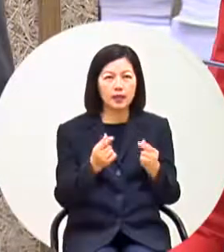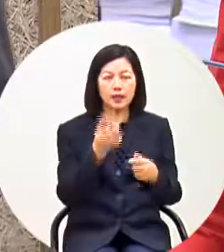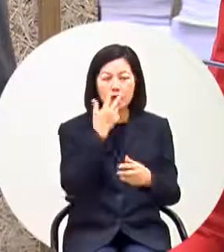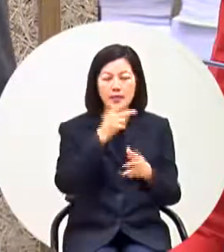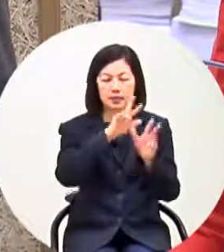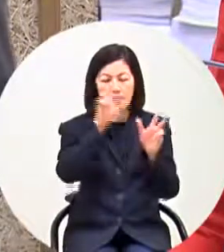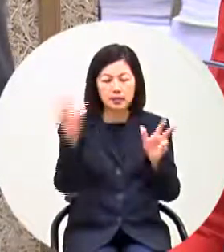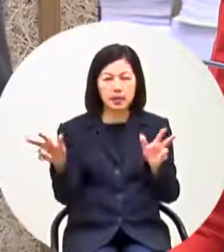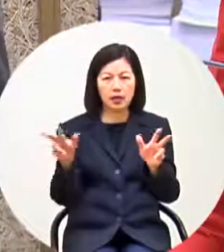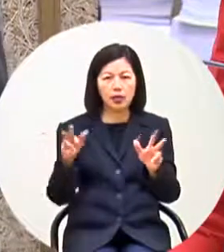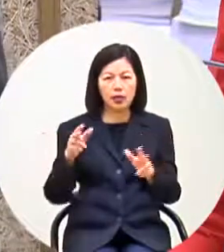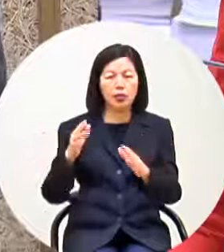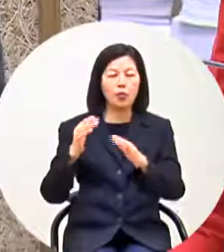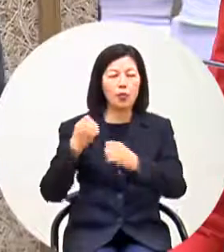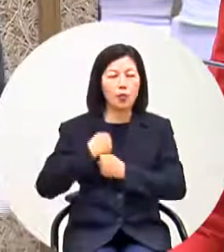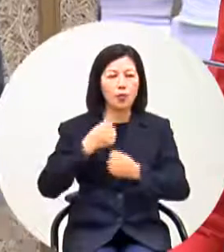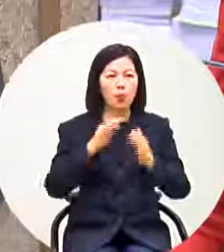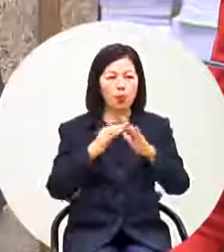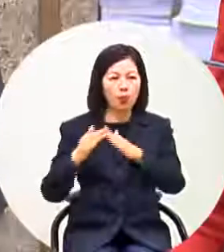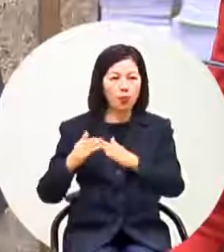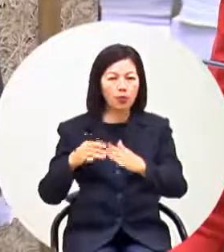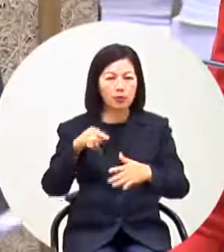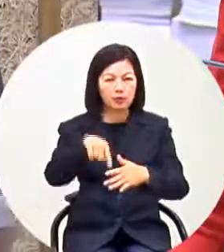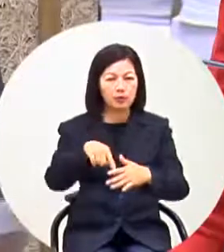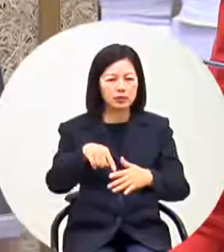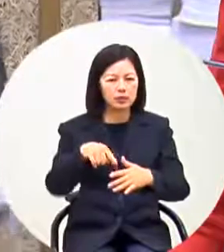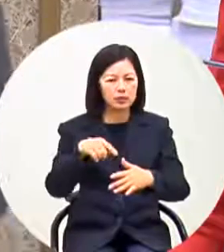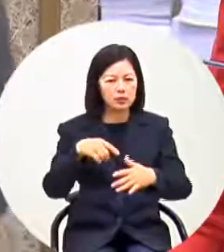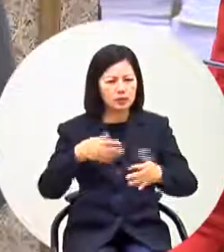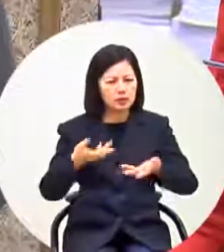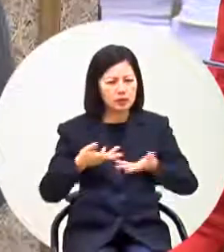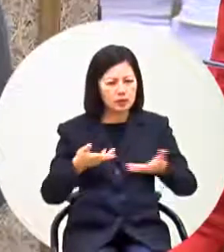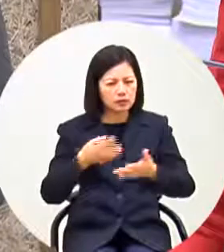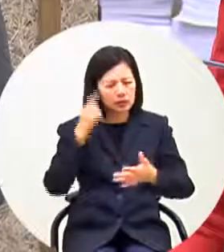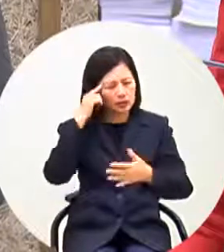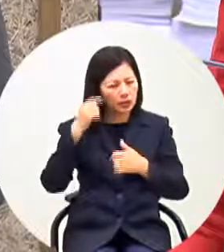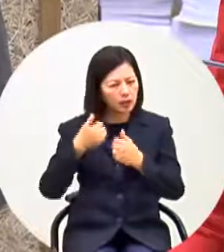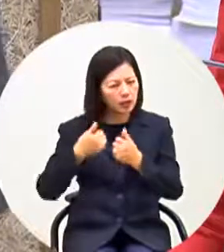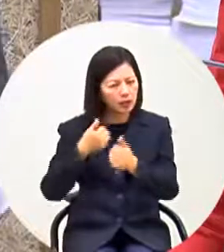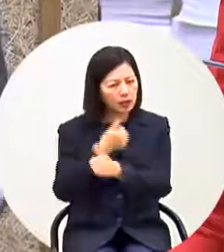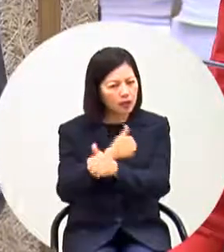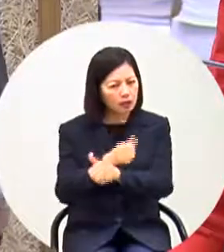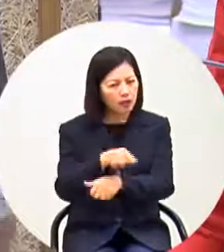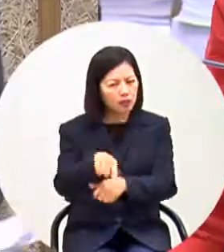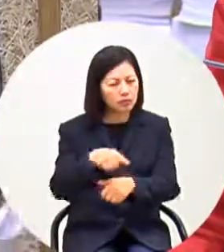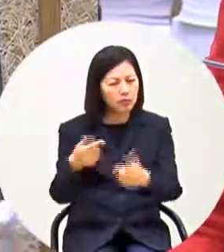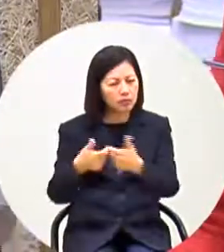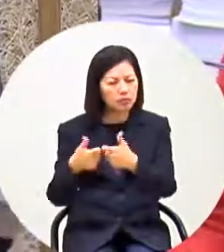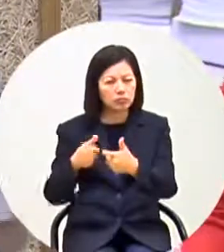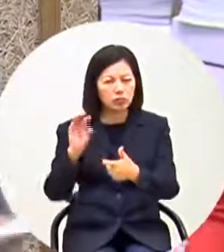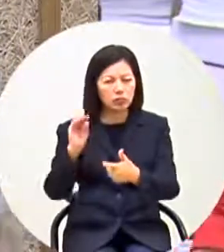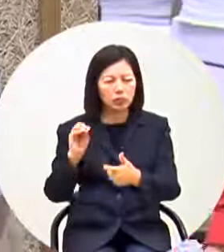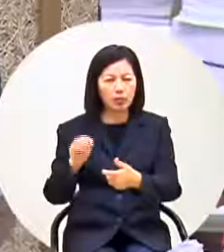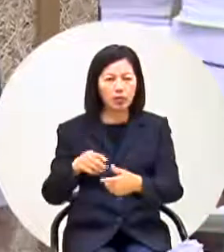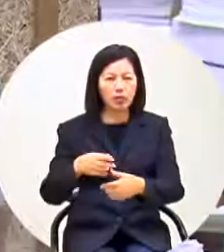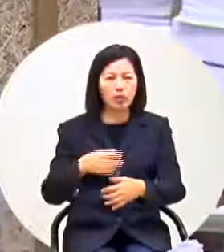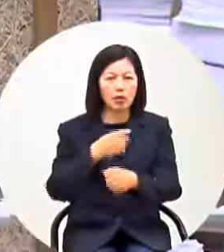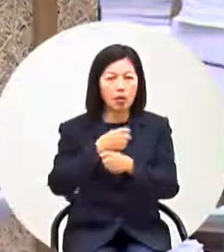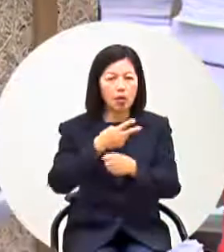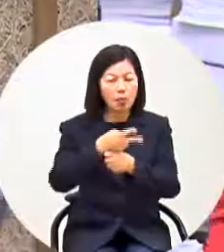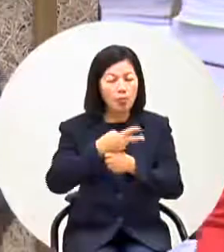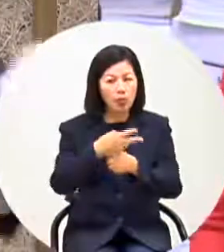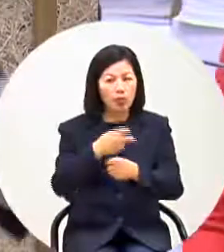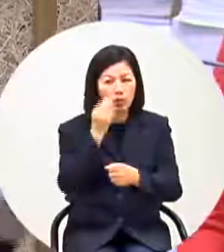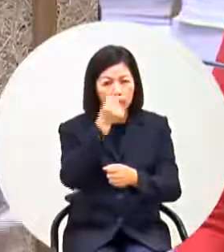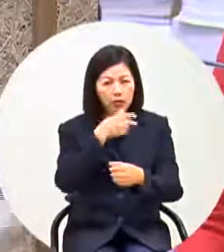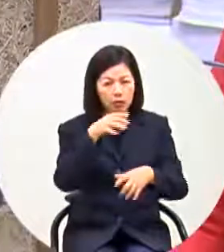些东西哈、哦、必须要考量它的适合性。譬如说刚才也有提到像我们的博艺术特区，我们就在这个特区里面有很多的彩绘跟一些艺术